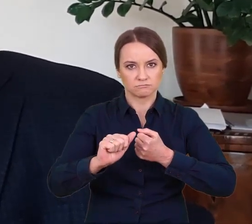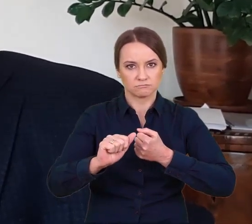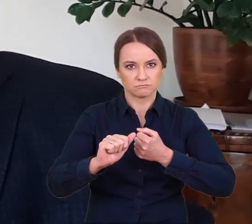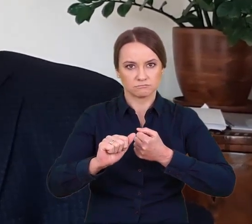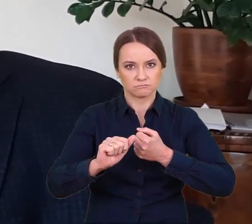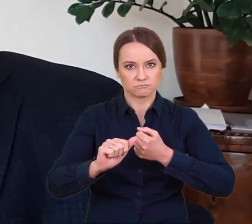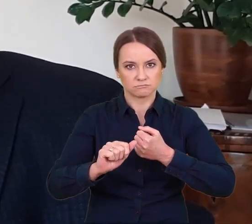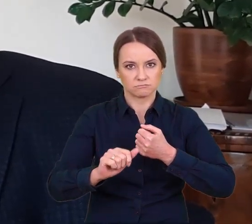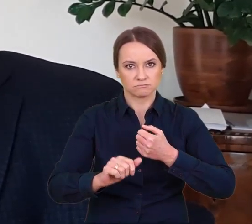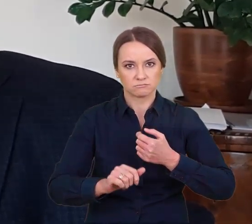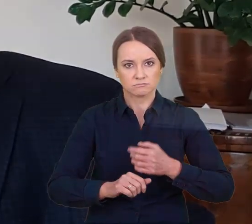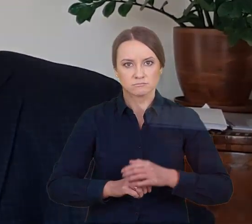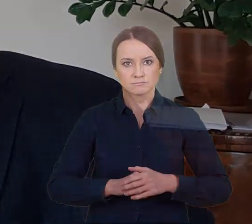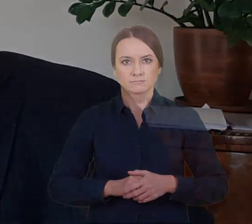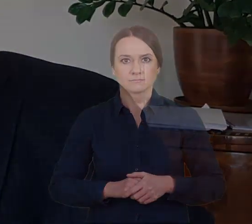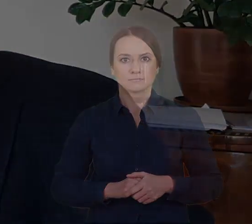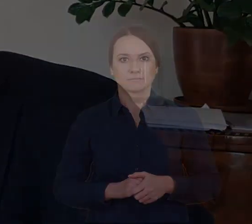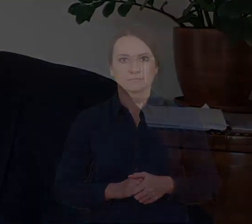zniszczył